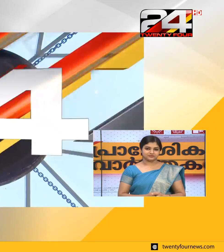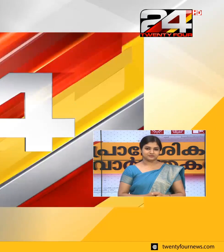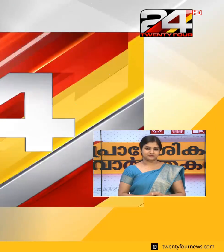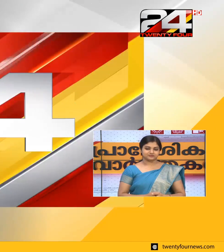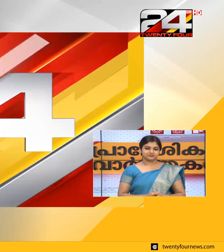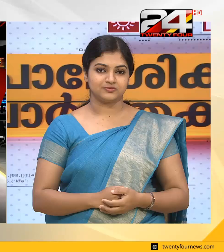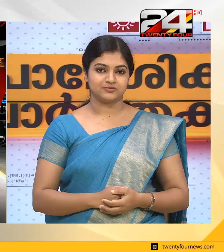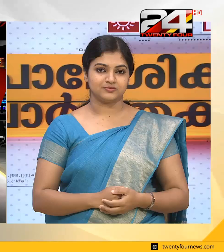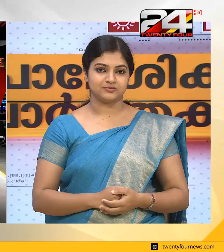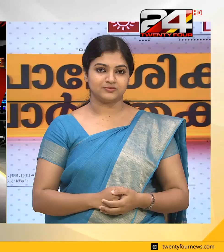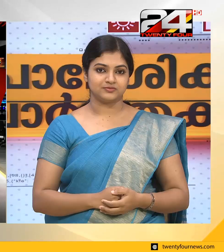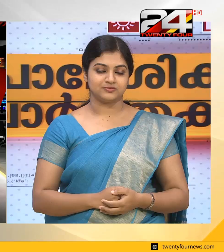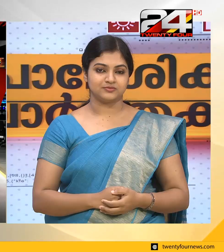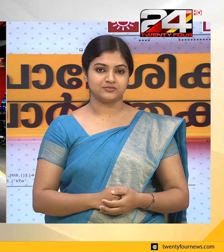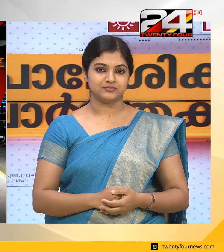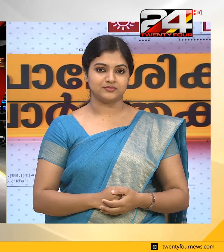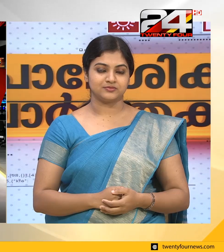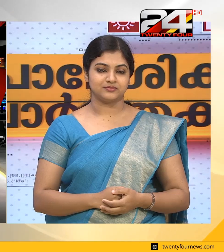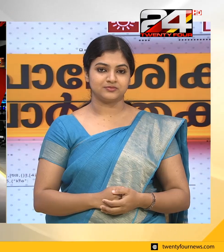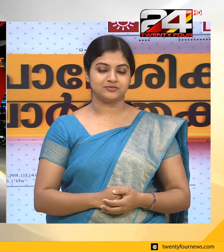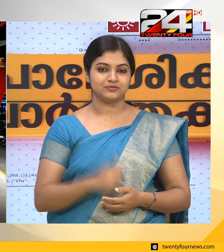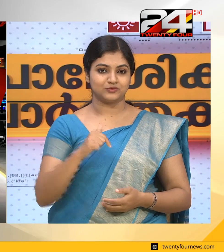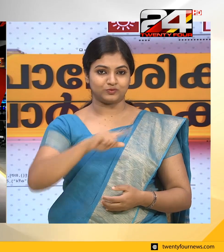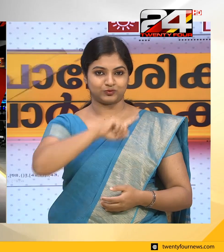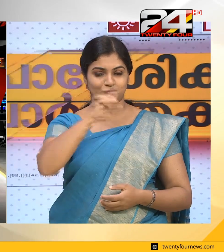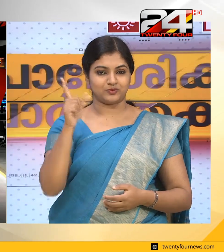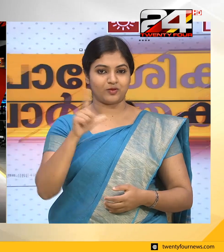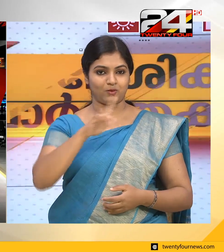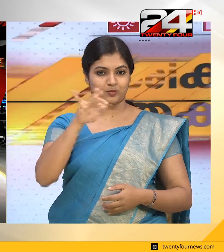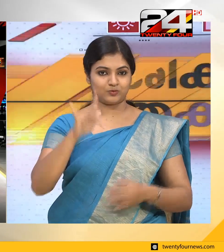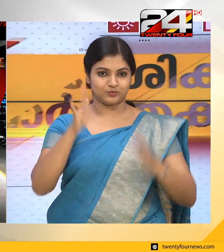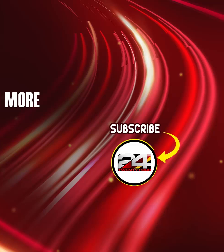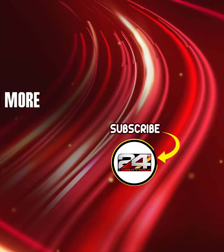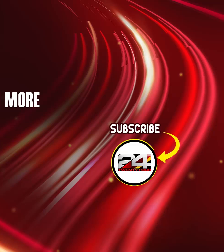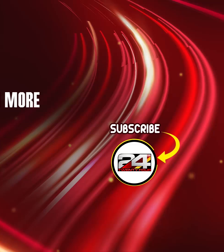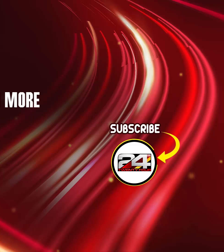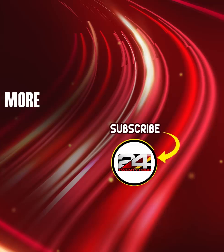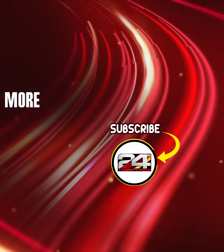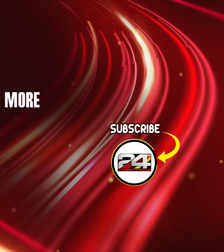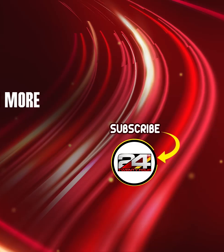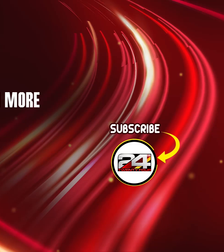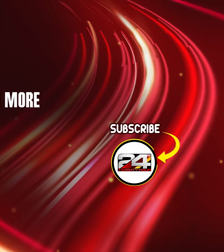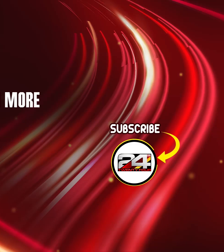ഇതോടെ പ്രാദേശിക വാർത്തകൾ പൂർത്തിയാക്കുന്നു.